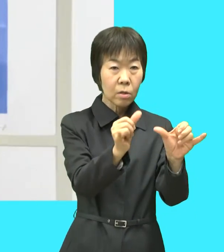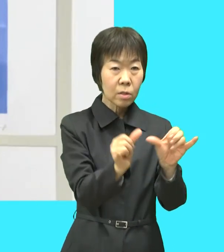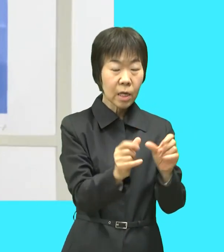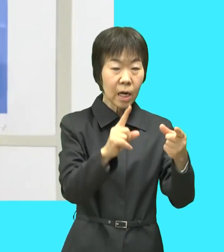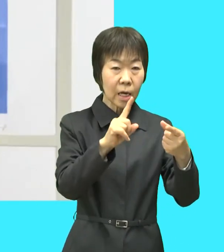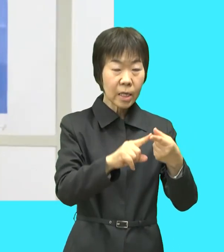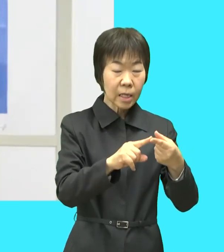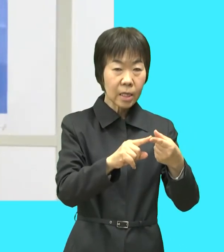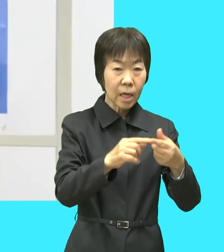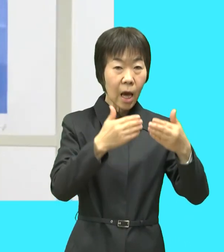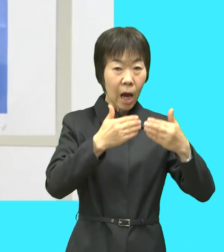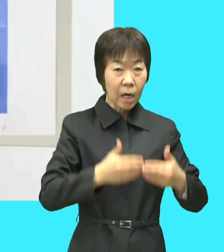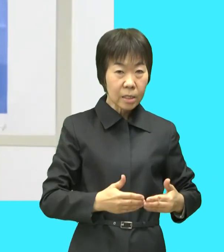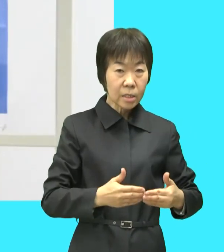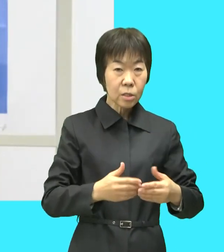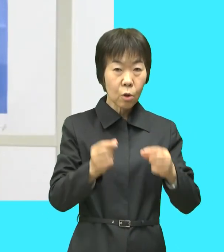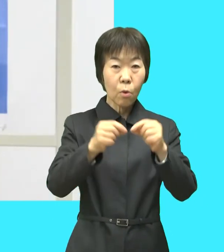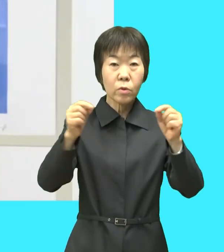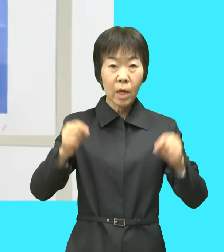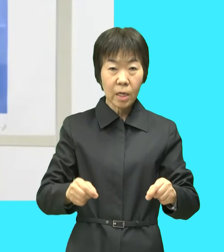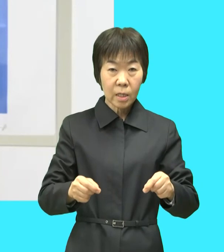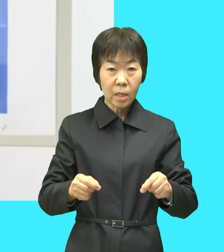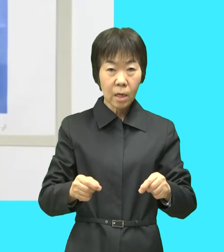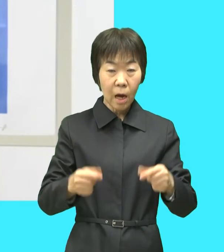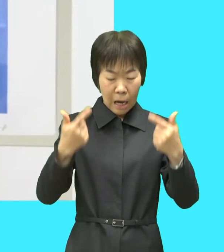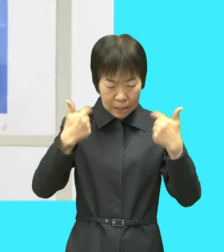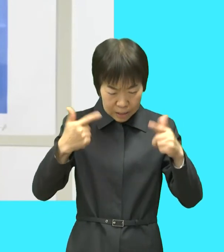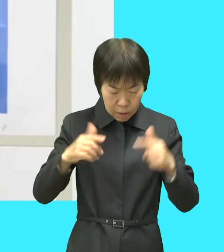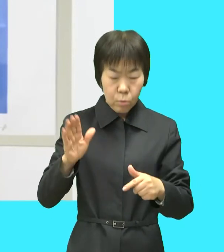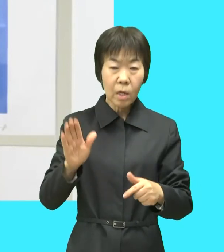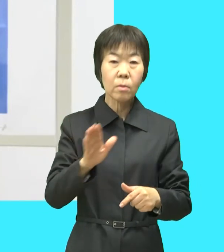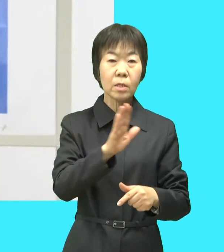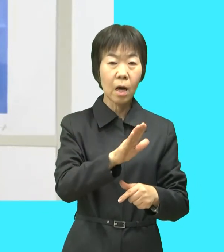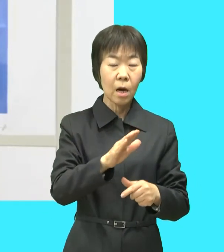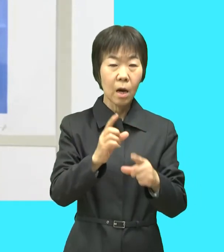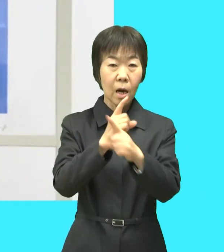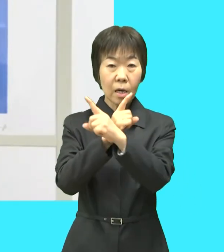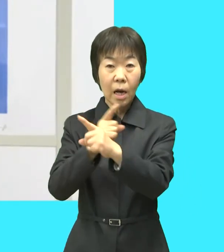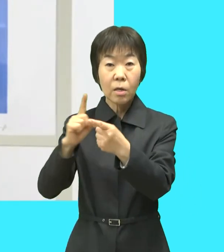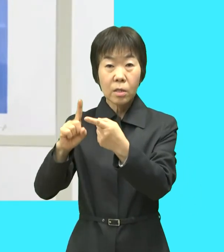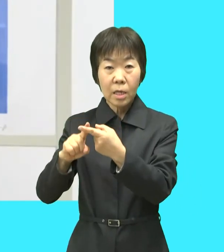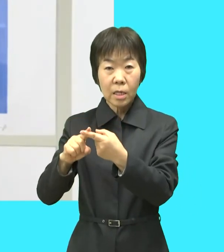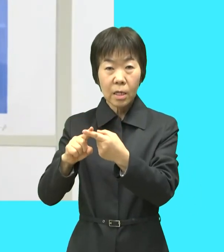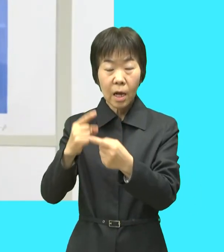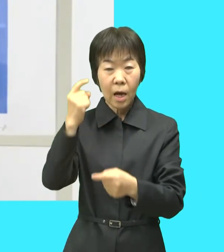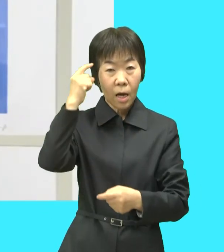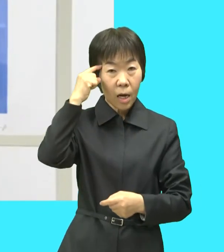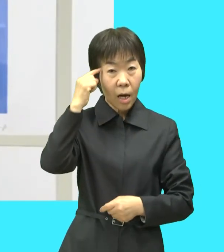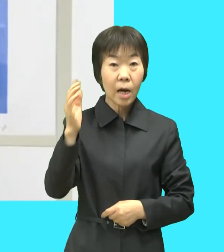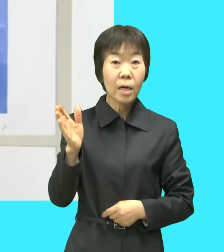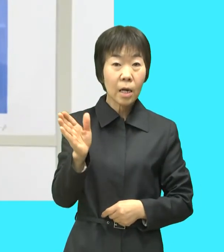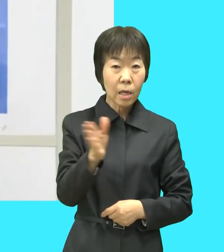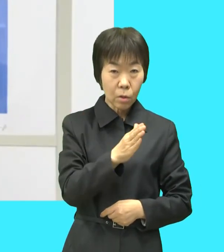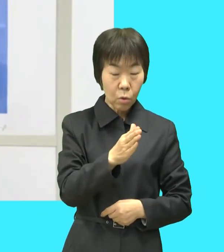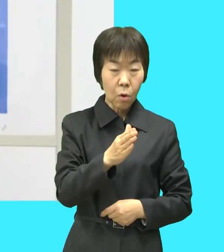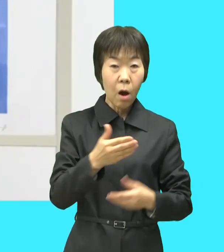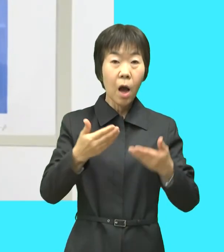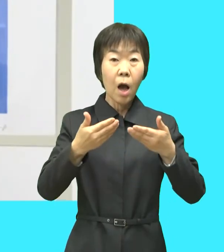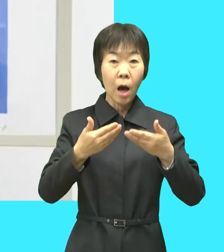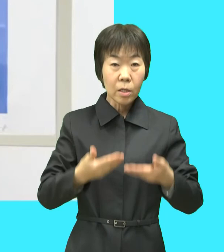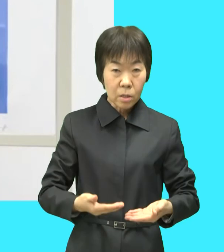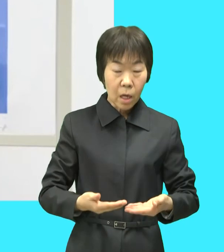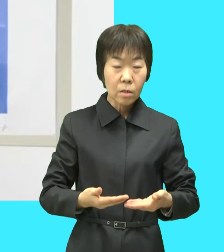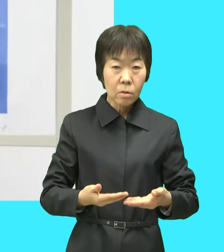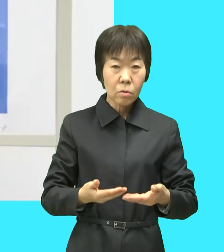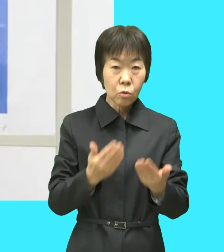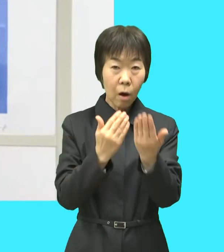心の問題というものが常にありました。やはり科学的な見地からすると安全だということ